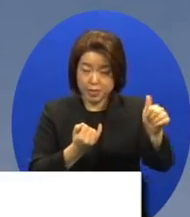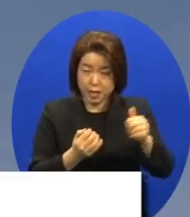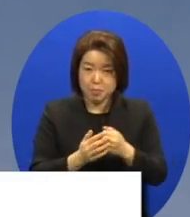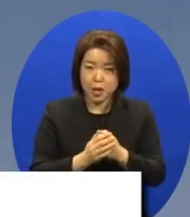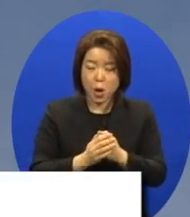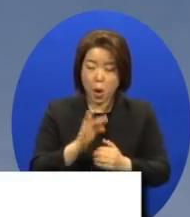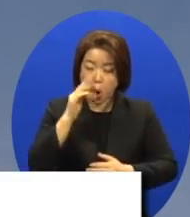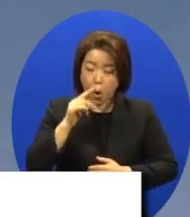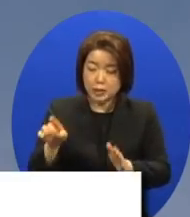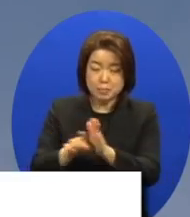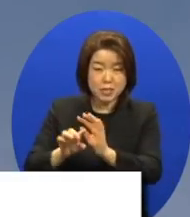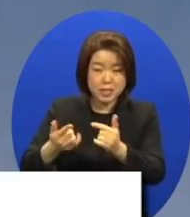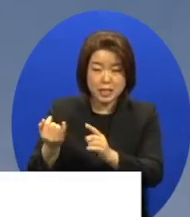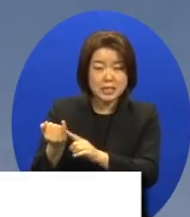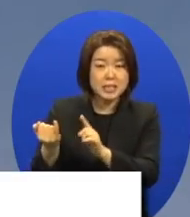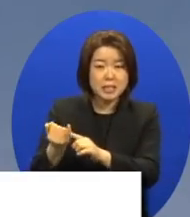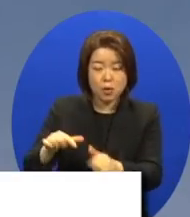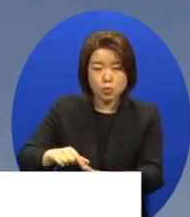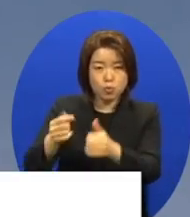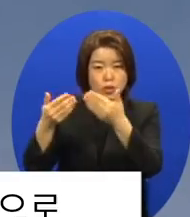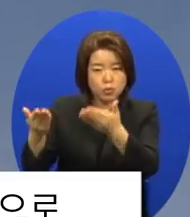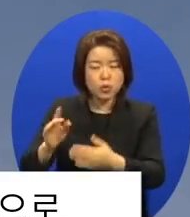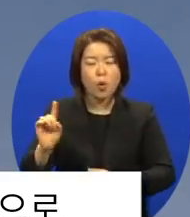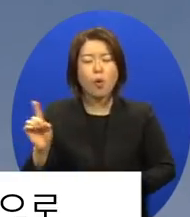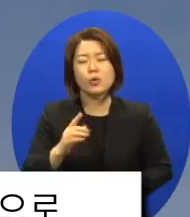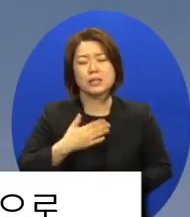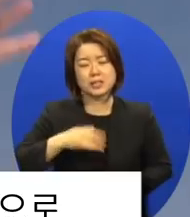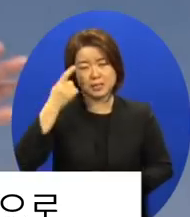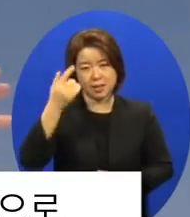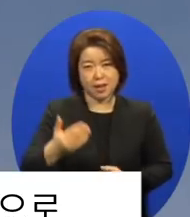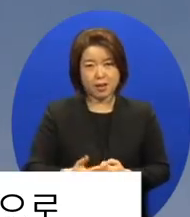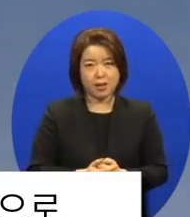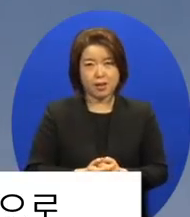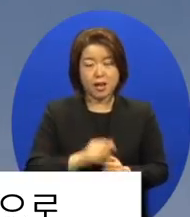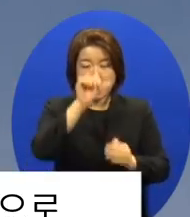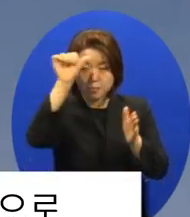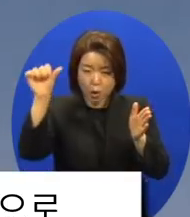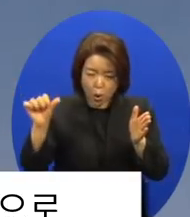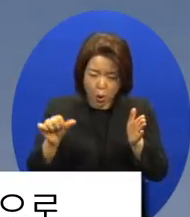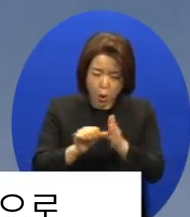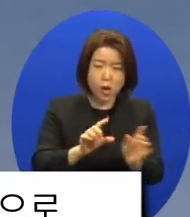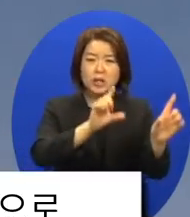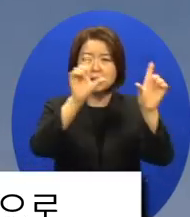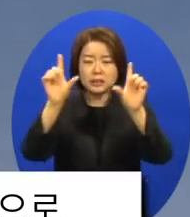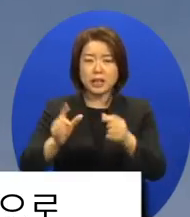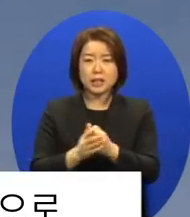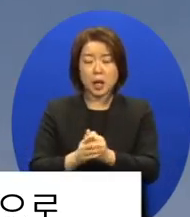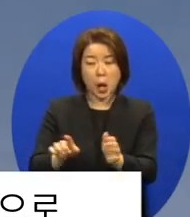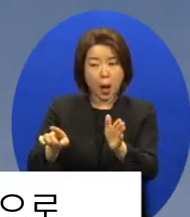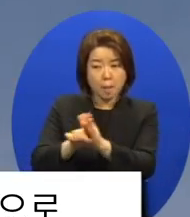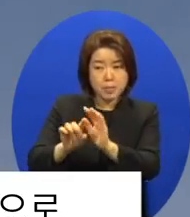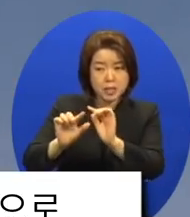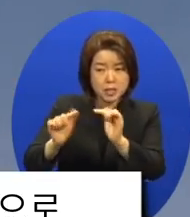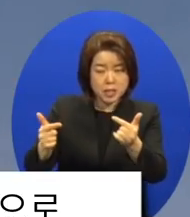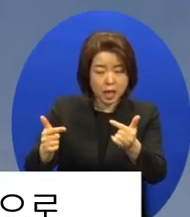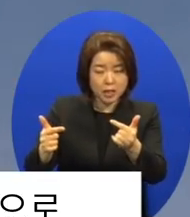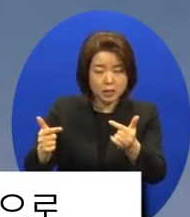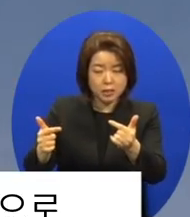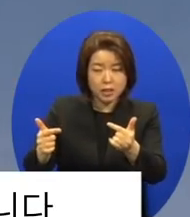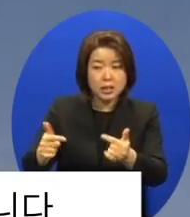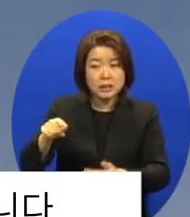그대의 아내를 구원 할는지 어찌 아니까 평생 살다가 그저 믿지 않는 배우자 한 사람 구원한